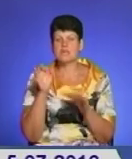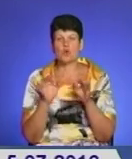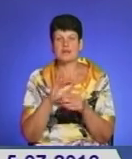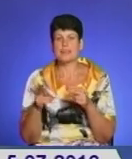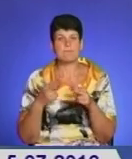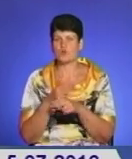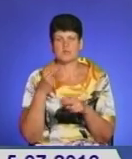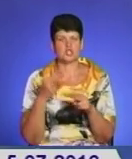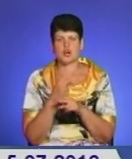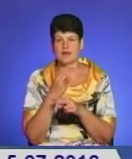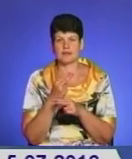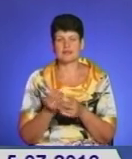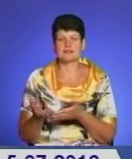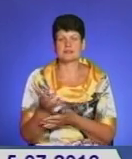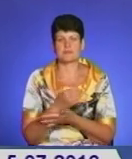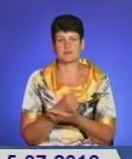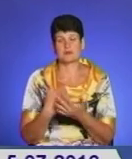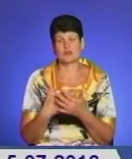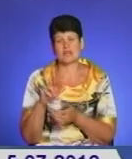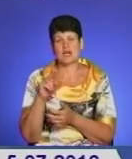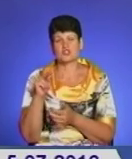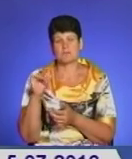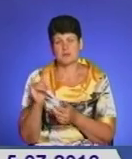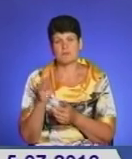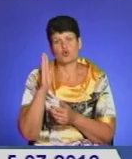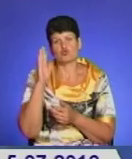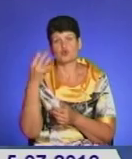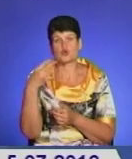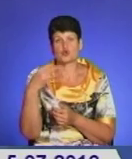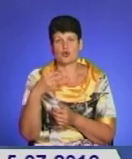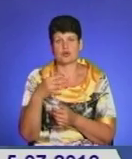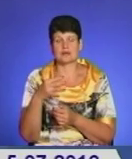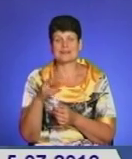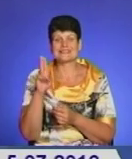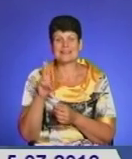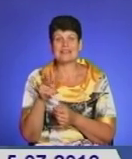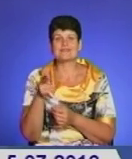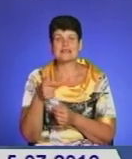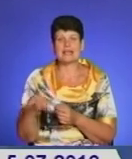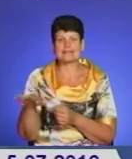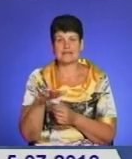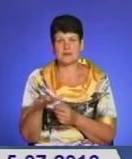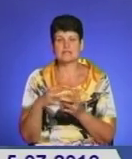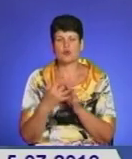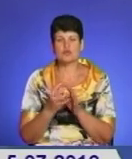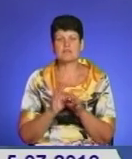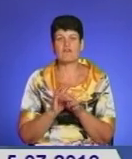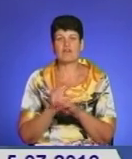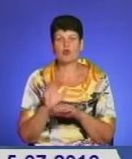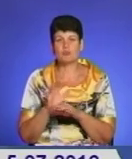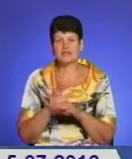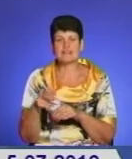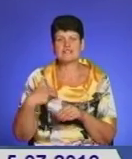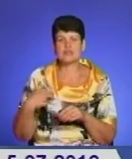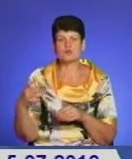врожайність ячменю прогнозують на рівні 45 центнерів з гектара. Сільгоспвиробники Заліщицького району найбільшу площу